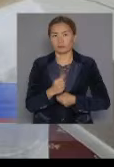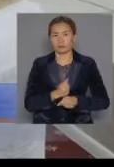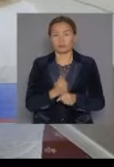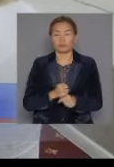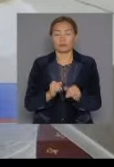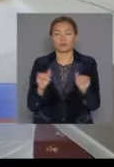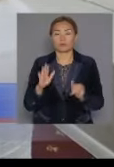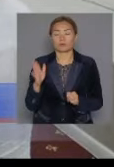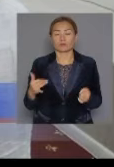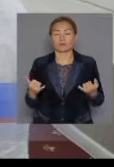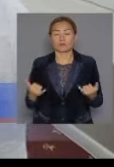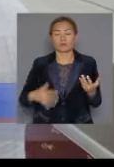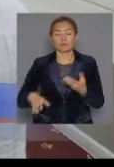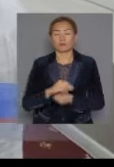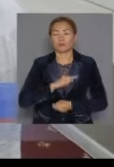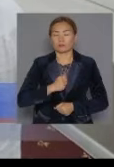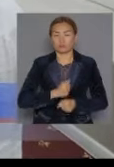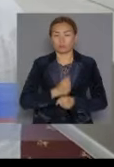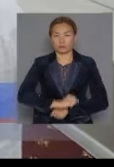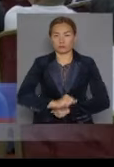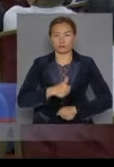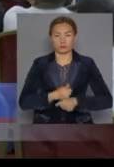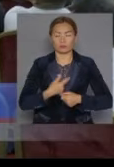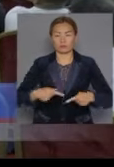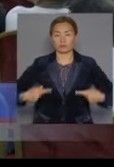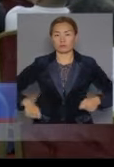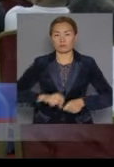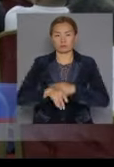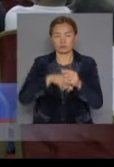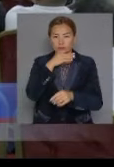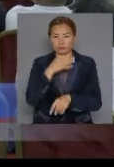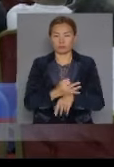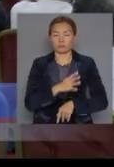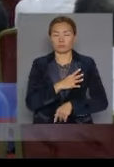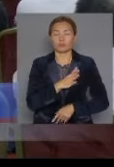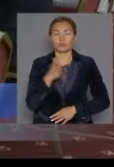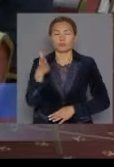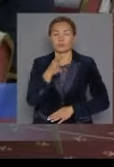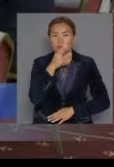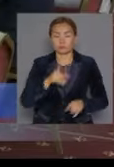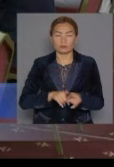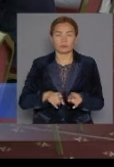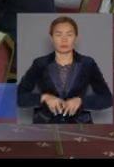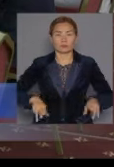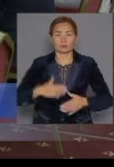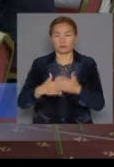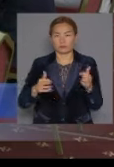артып отыр. Бүгінгі кездесуде шаһар басшысы басқа да сұрақтарға жауап беріп, алдағы уақытта да өз